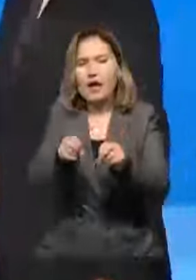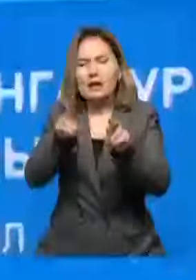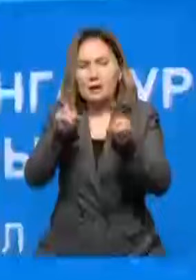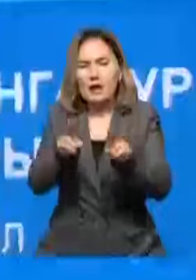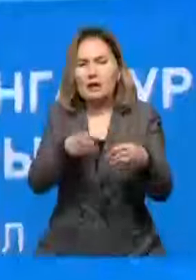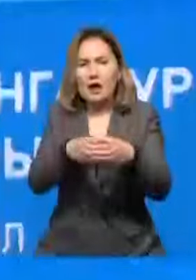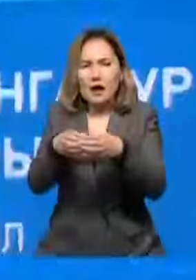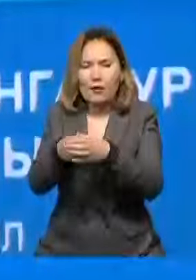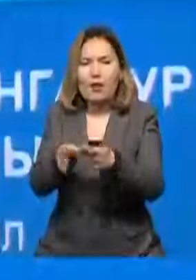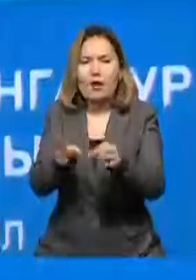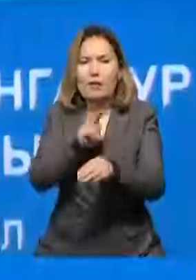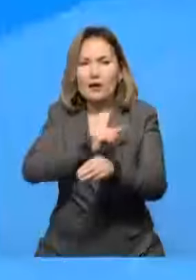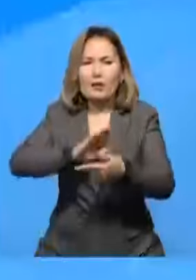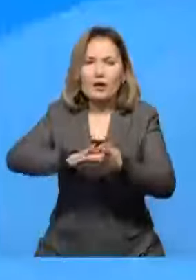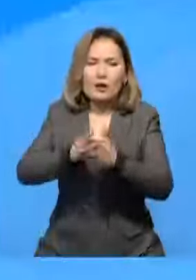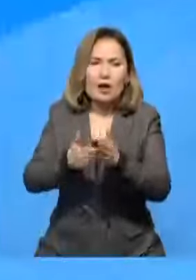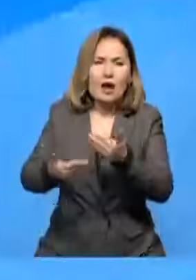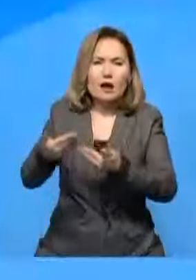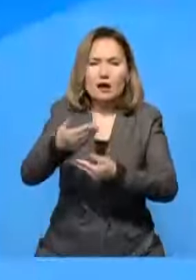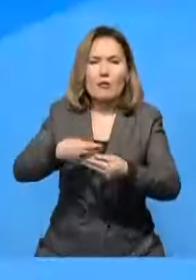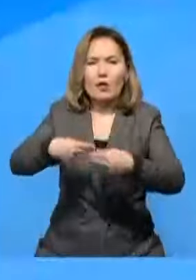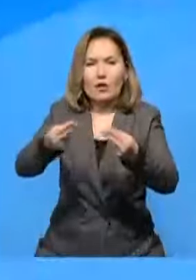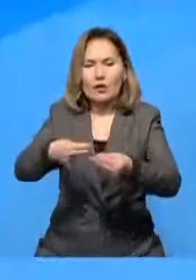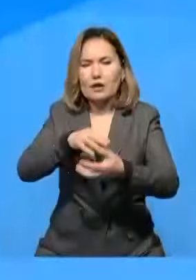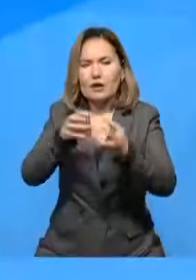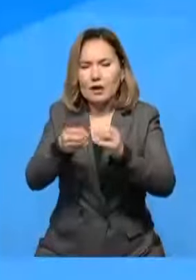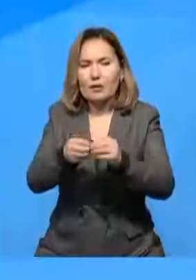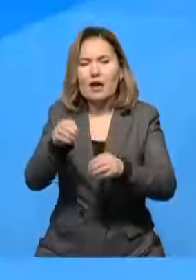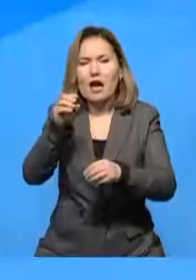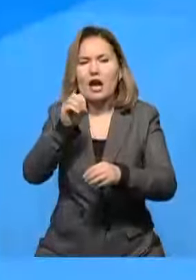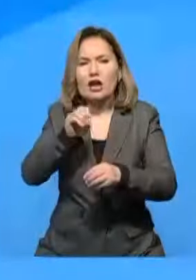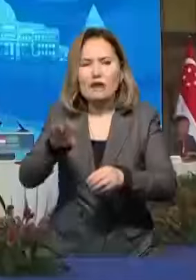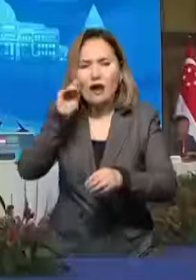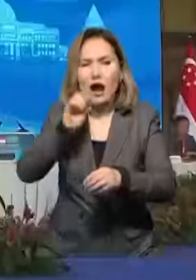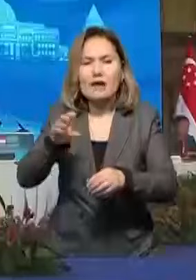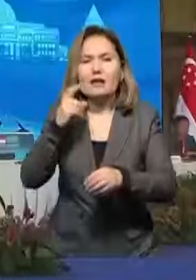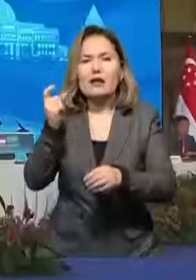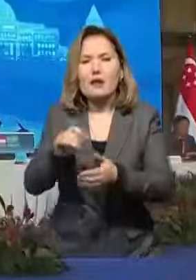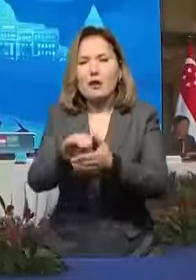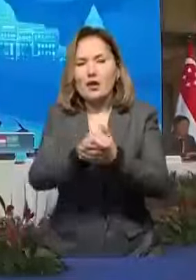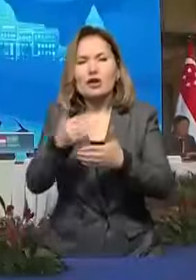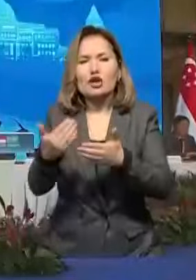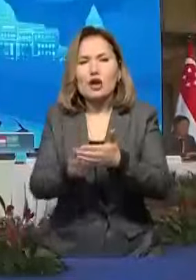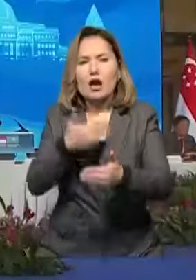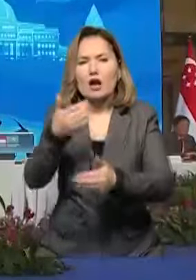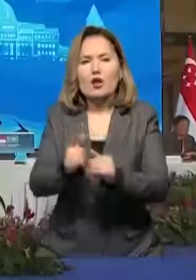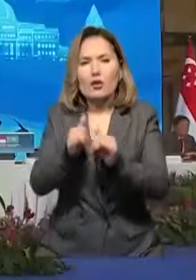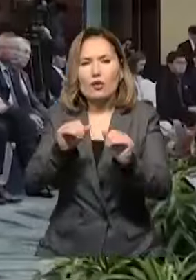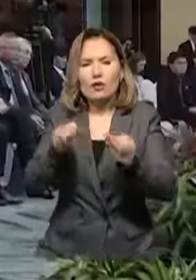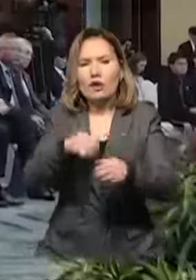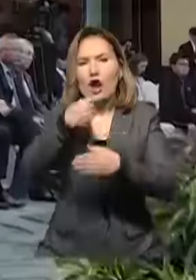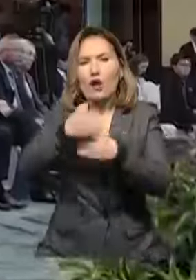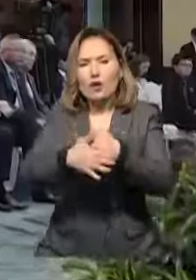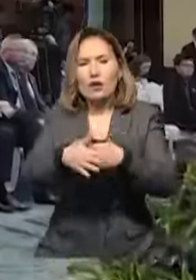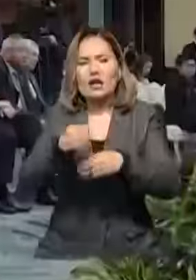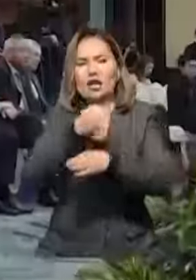International компаниясы арасындағы келісім. Аталған бағыт Еуразия кеңістігіндегі ынтымақтастықты мүлдем жаңа деңгейге шығара алады. Бұл орталық